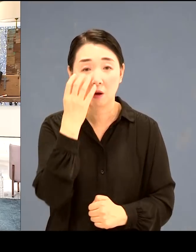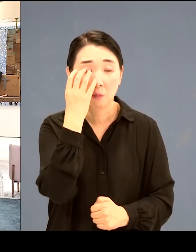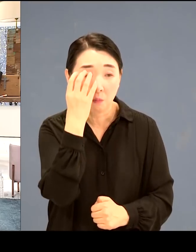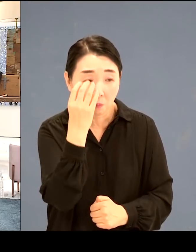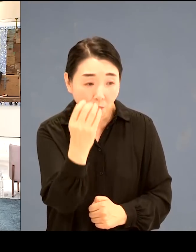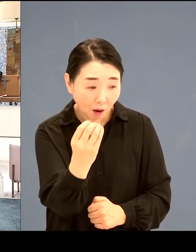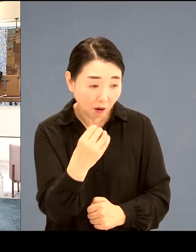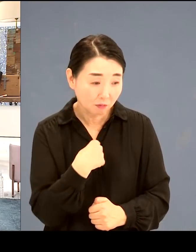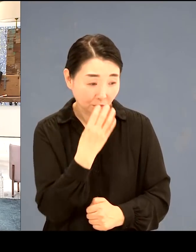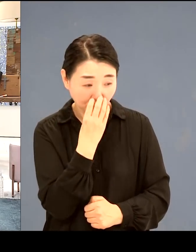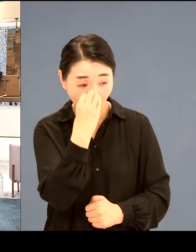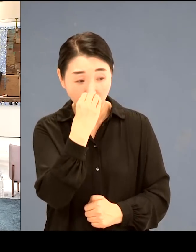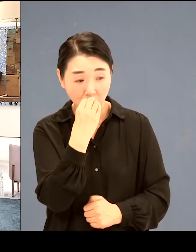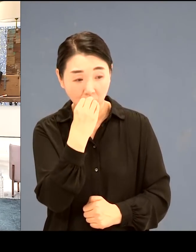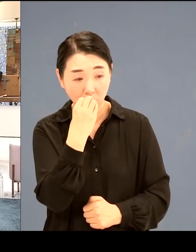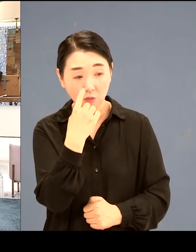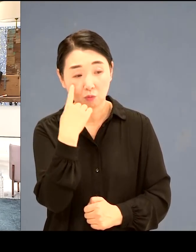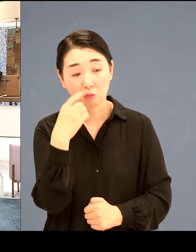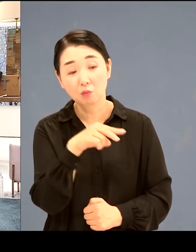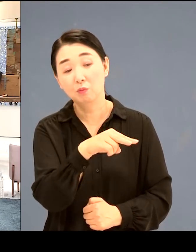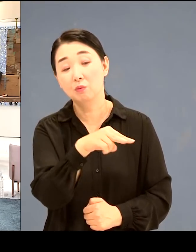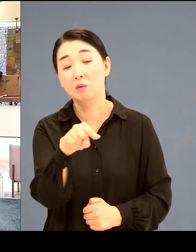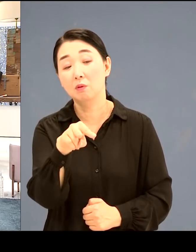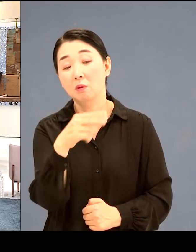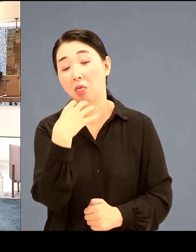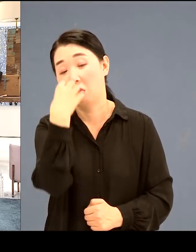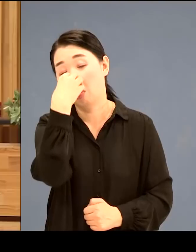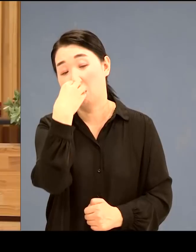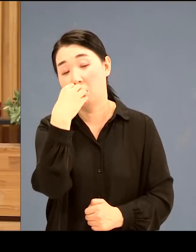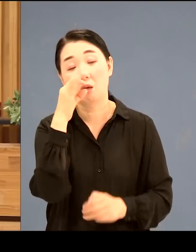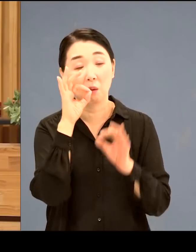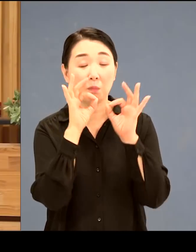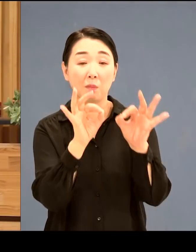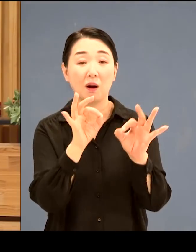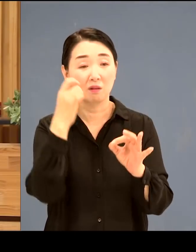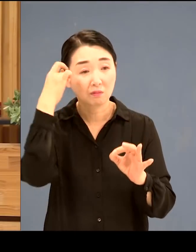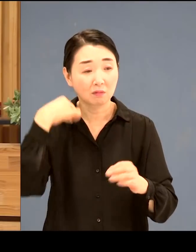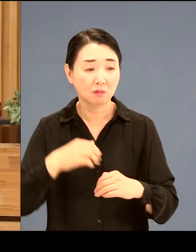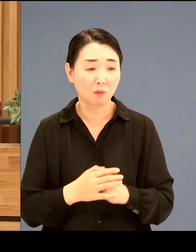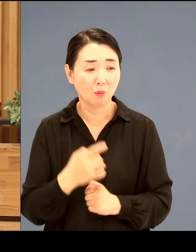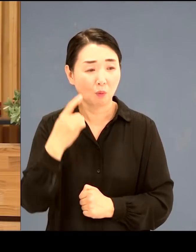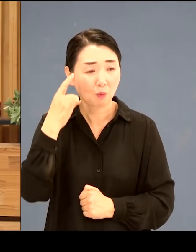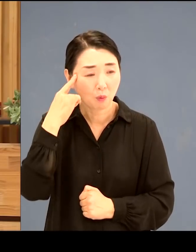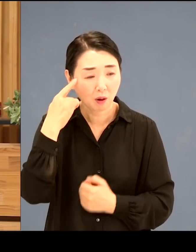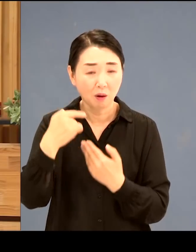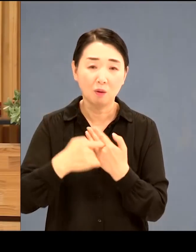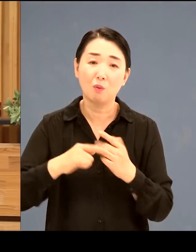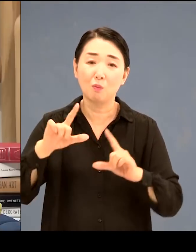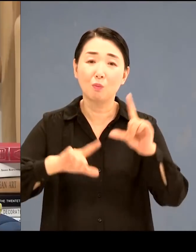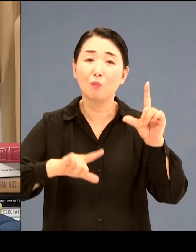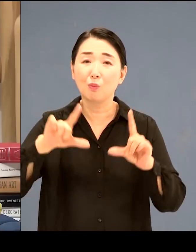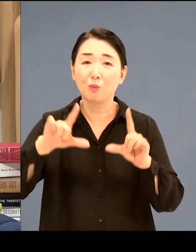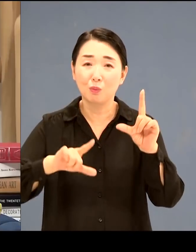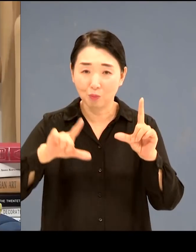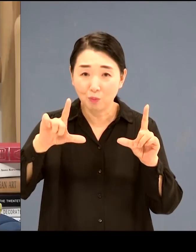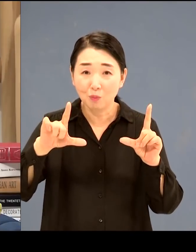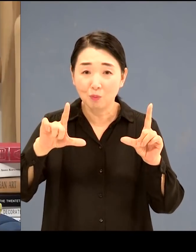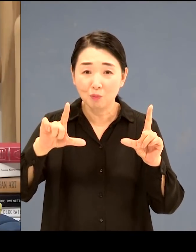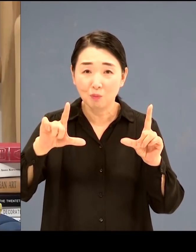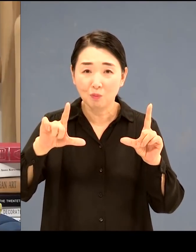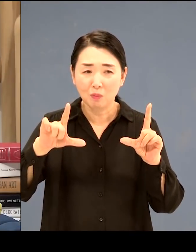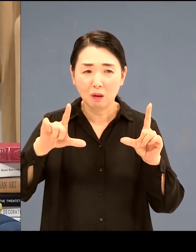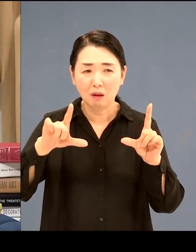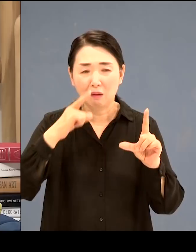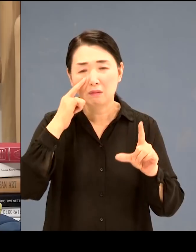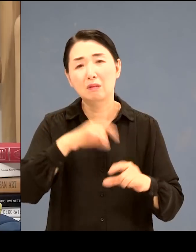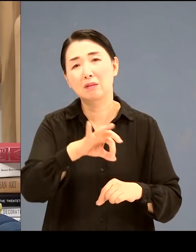너무 교만한 눈으로 그분들을 바라보고 있는 게 딱 느껴지는 거예요. 어떡해요? 너무 행색이 예. 근데 제 마음에